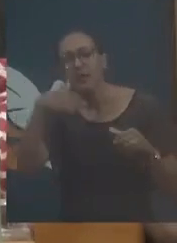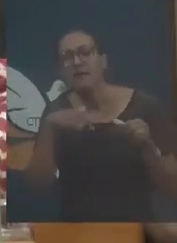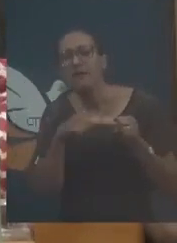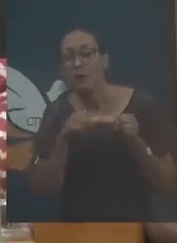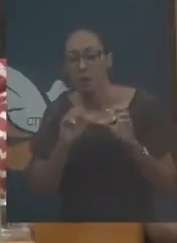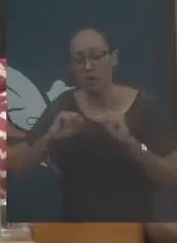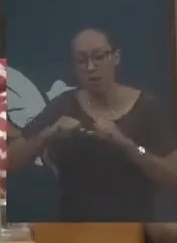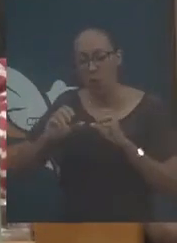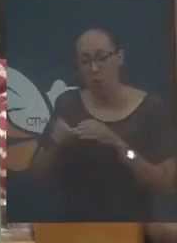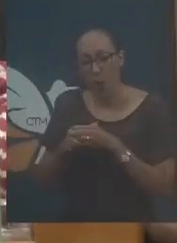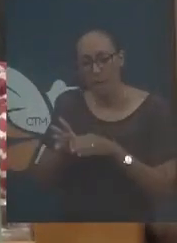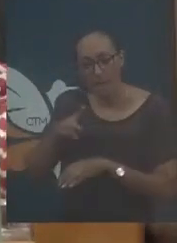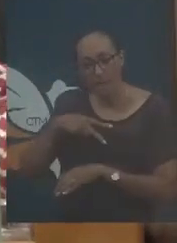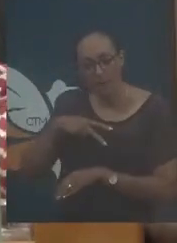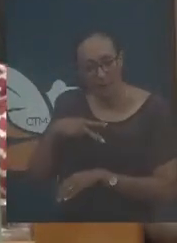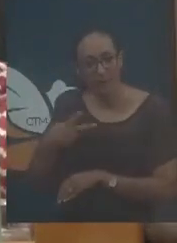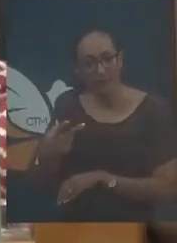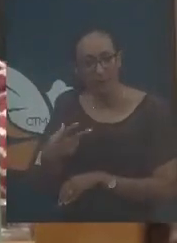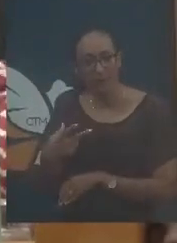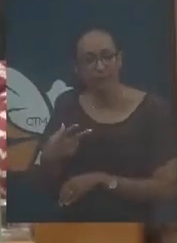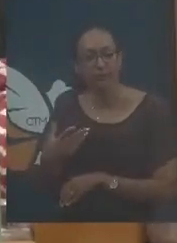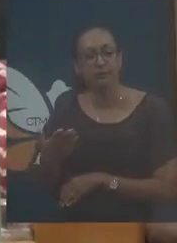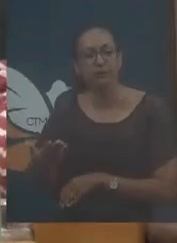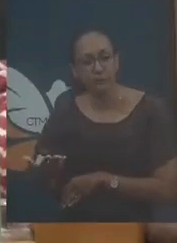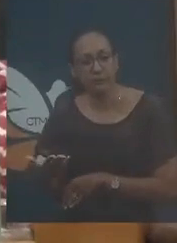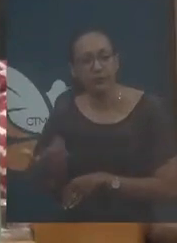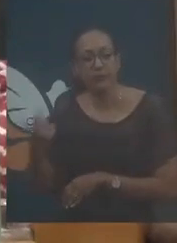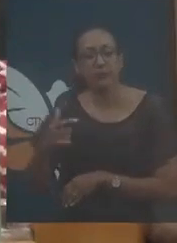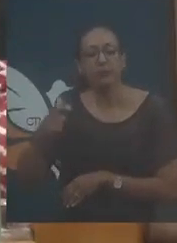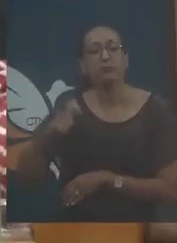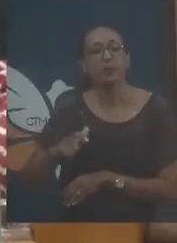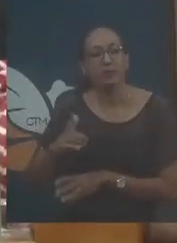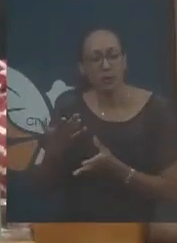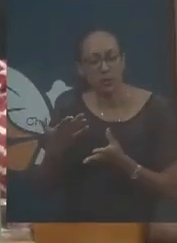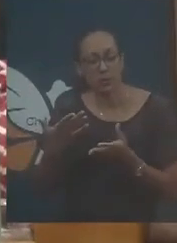groupe, je me suis fait désigner comme administrateur